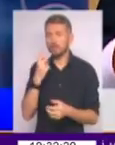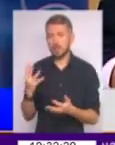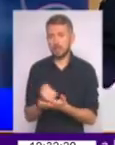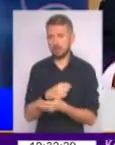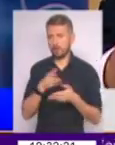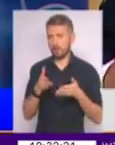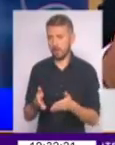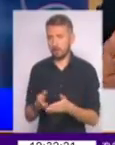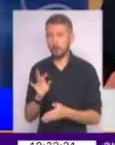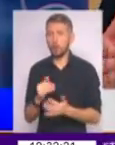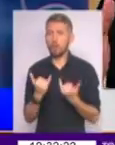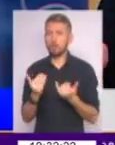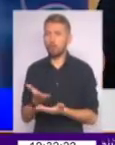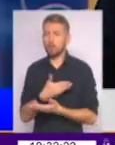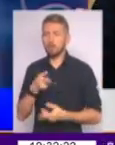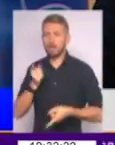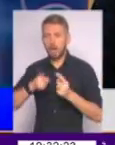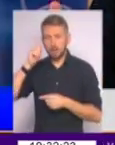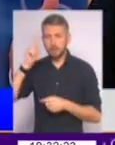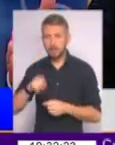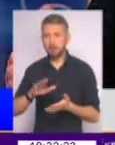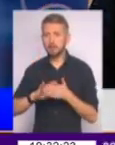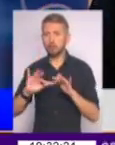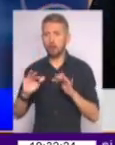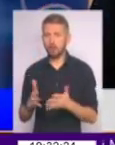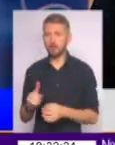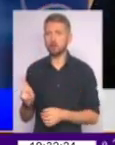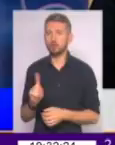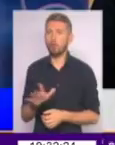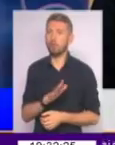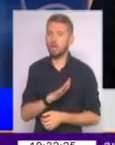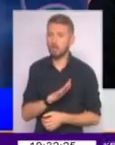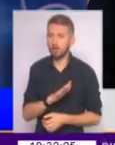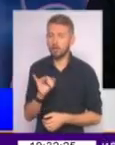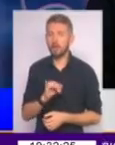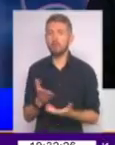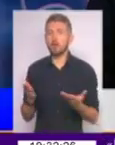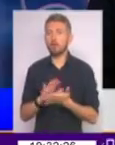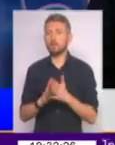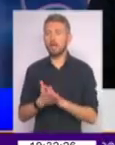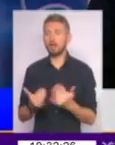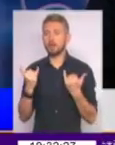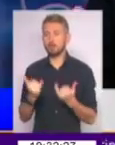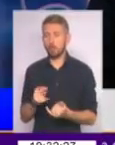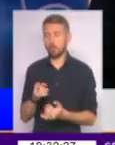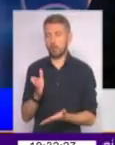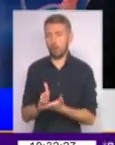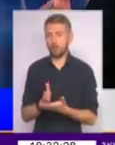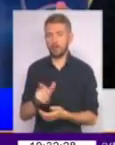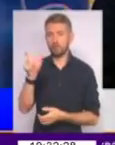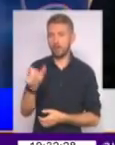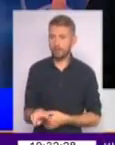Ну, сегодня мы реально знаем ситуацию, что было и в каком состоянии сегодня оно находится.